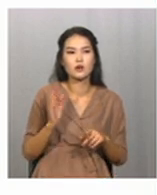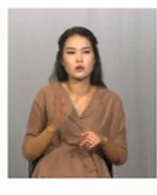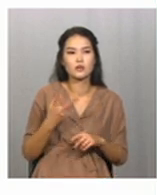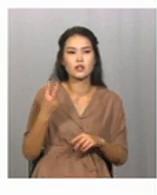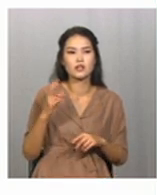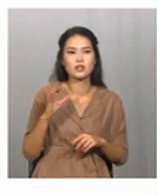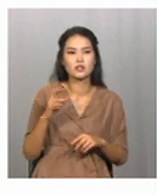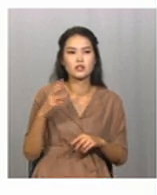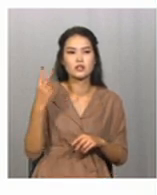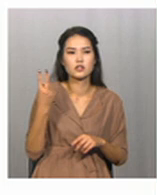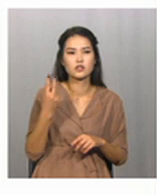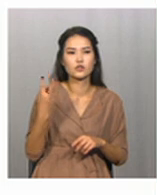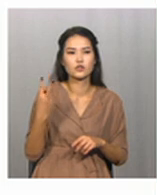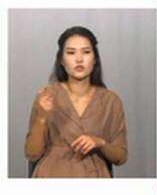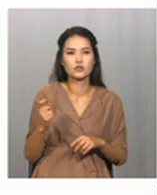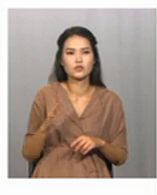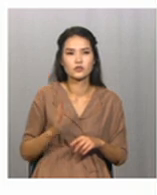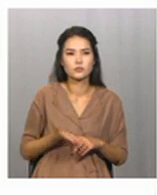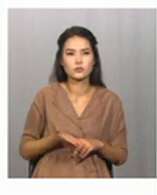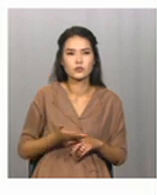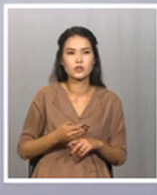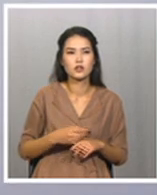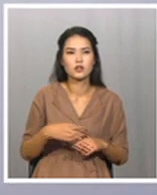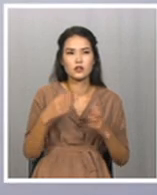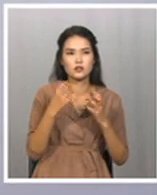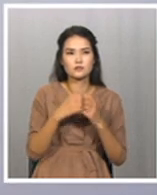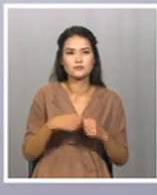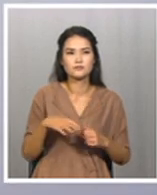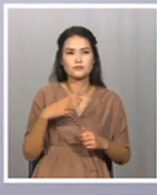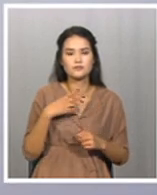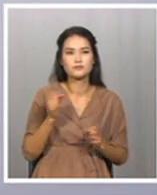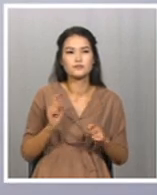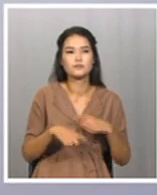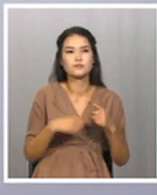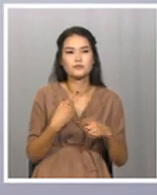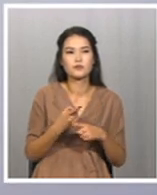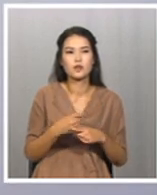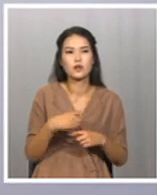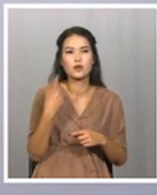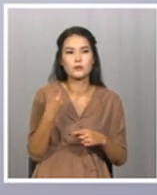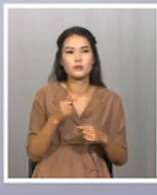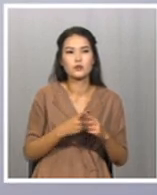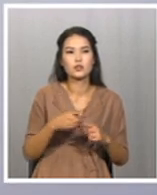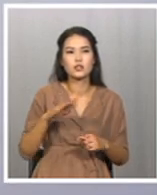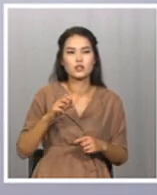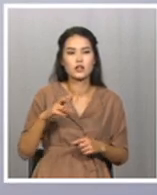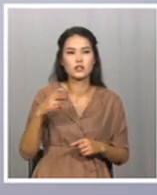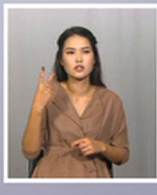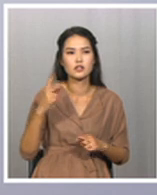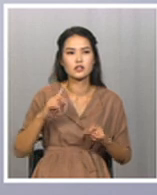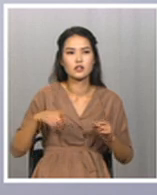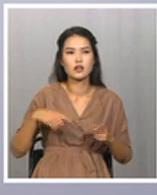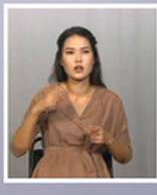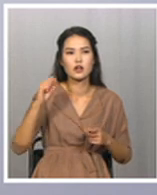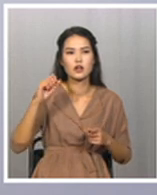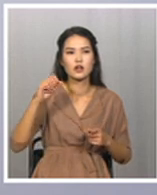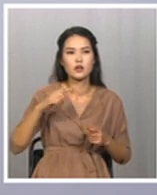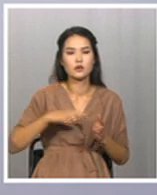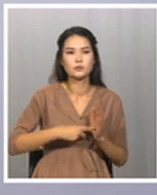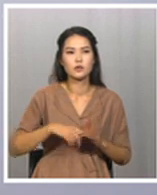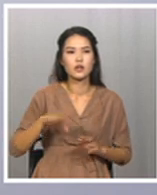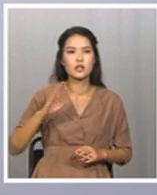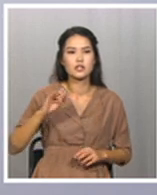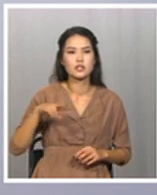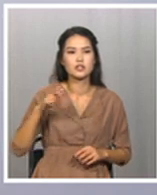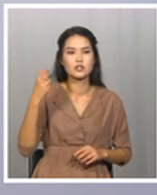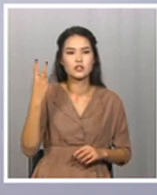3x шығады. Өрнекті ықшамдадық. Ары қарай, 1 қосылған тангенс квадрат альфа. Көбейтеміз синус